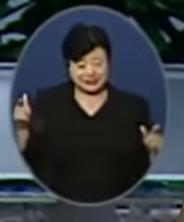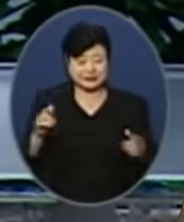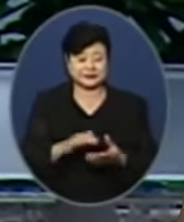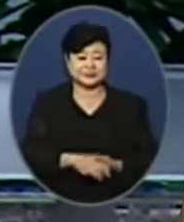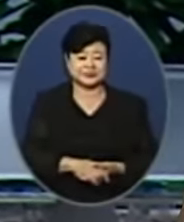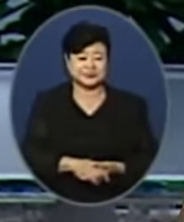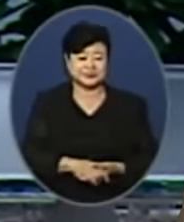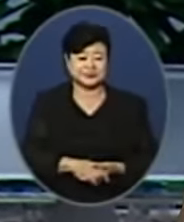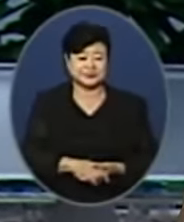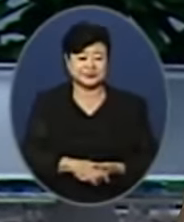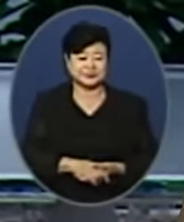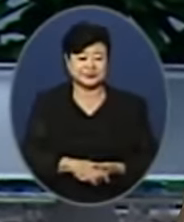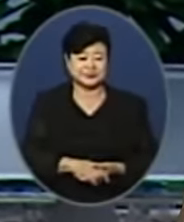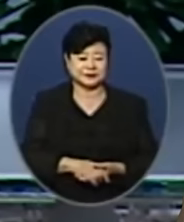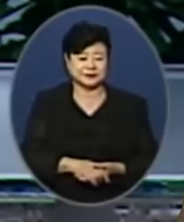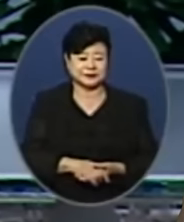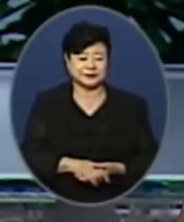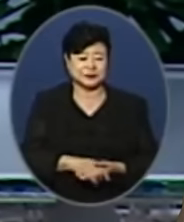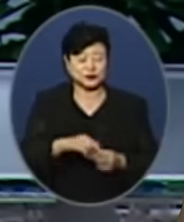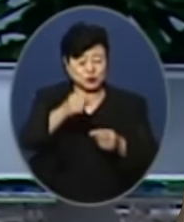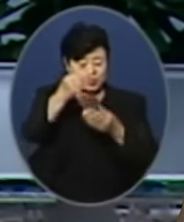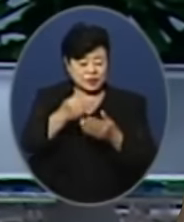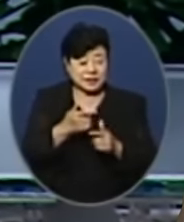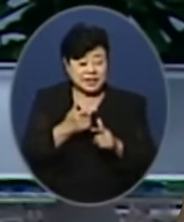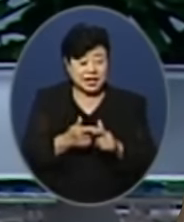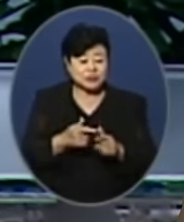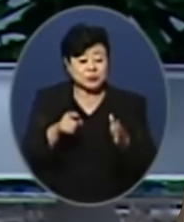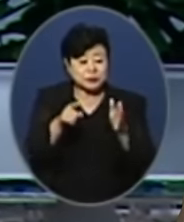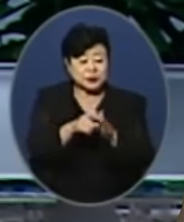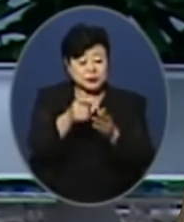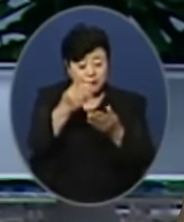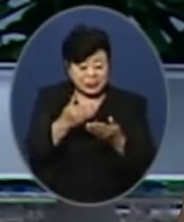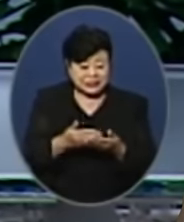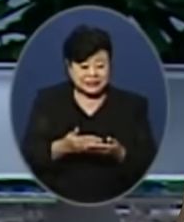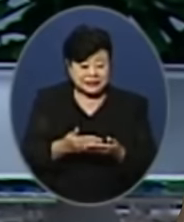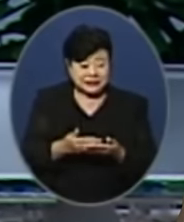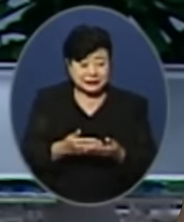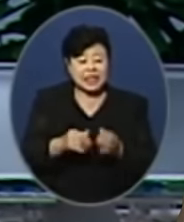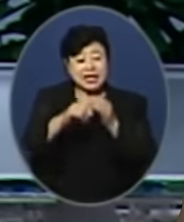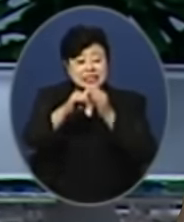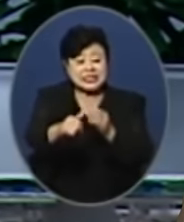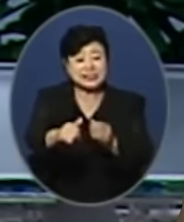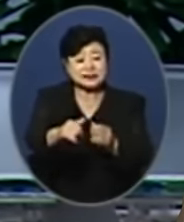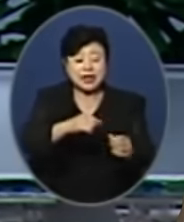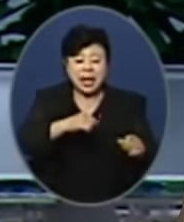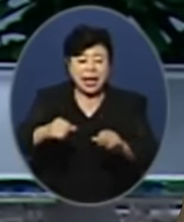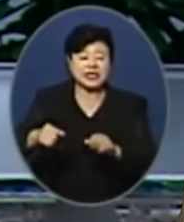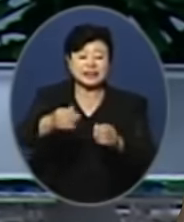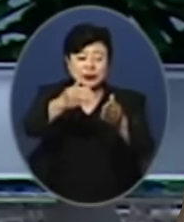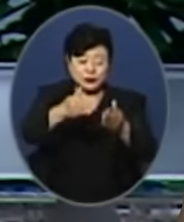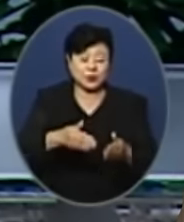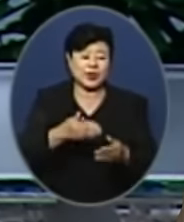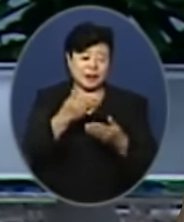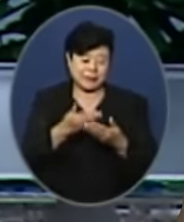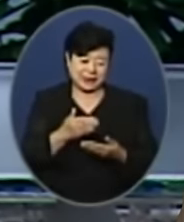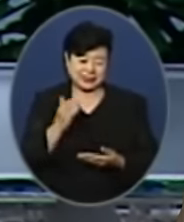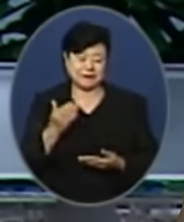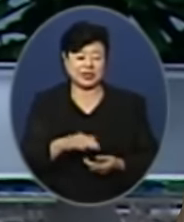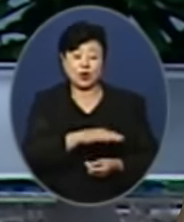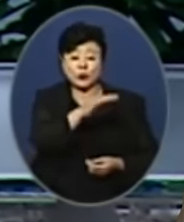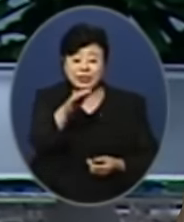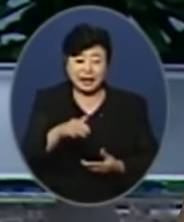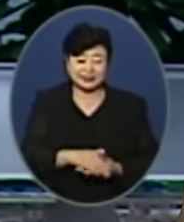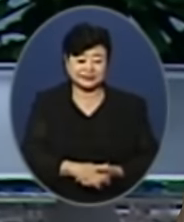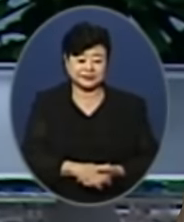않습니다. 우리가 구원은 예수님을 믿음으로 받았으나 상급은 행위로서 받는 것입니다. 우리가